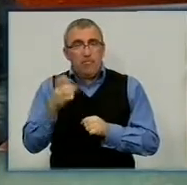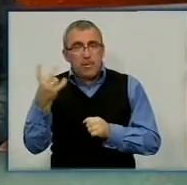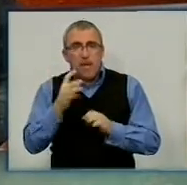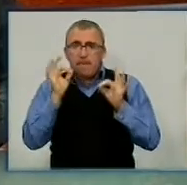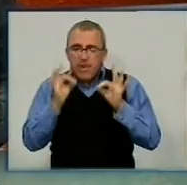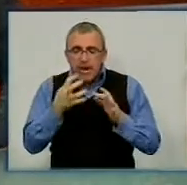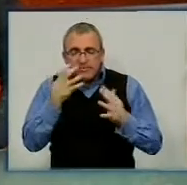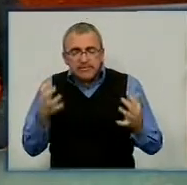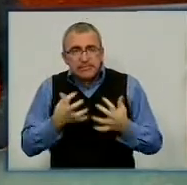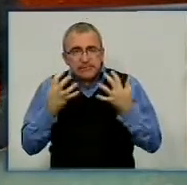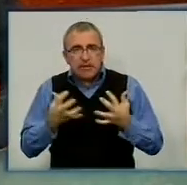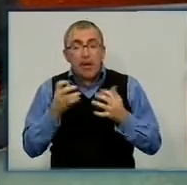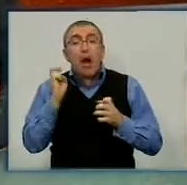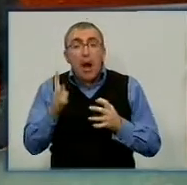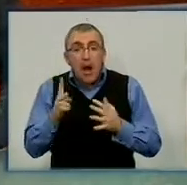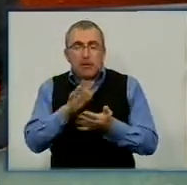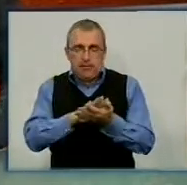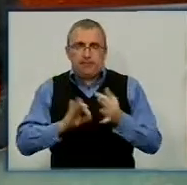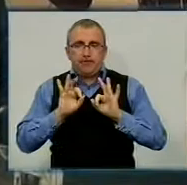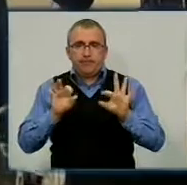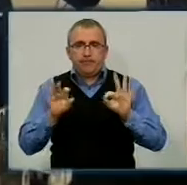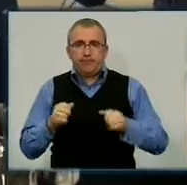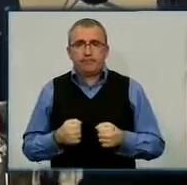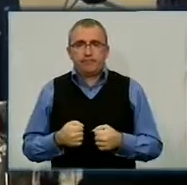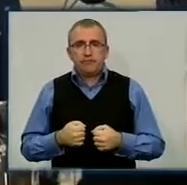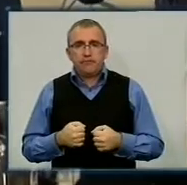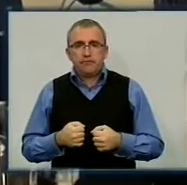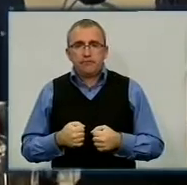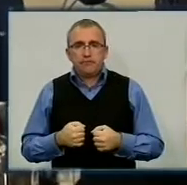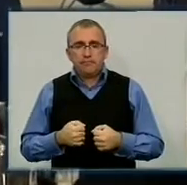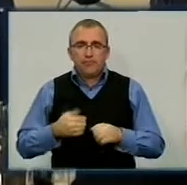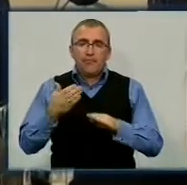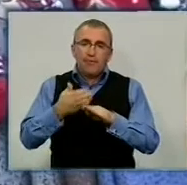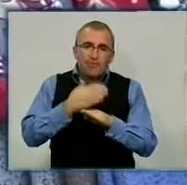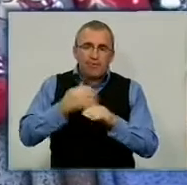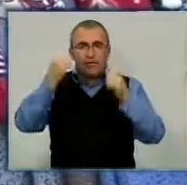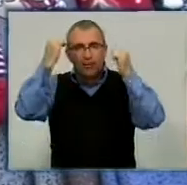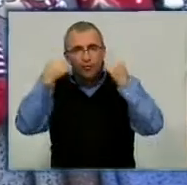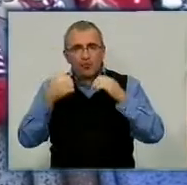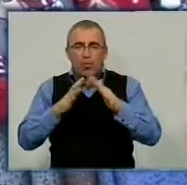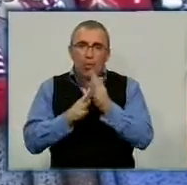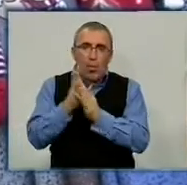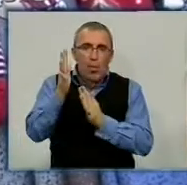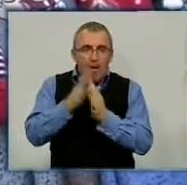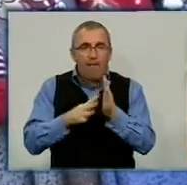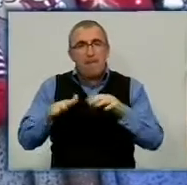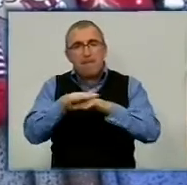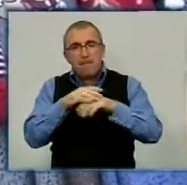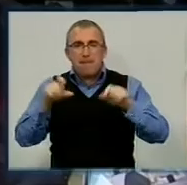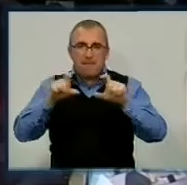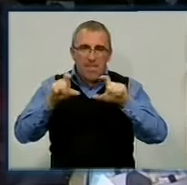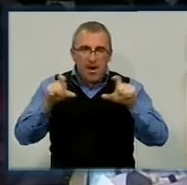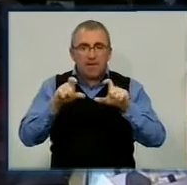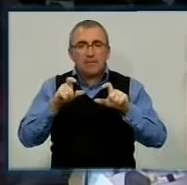зігріватись як дізнавалась Іна Примак шкарпетки шапки та рукавиці нині на ринках та в магазинах це